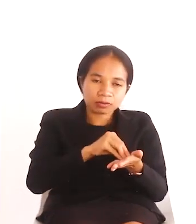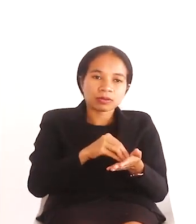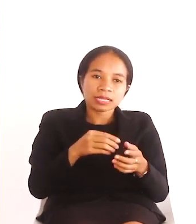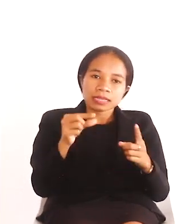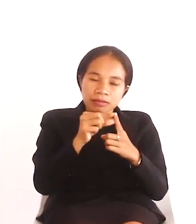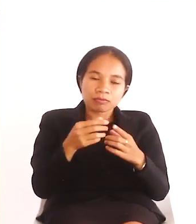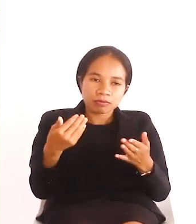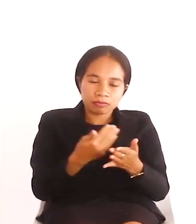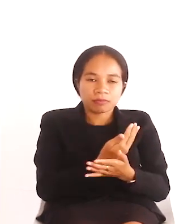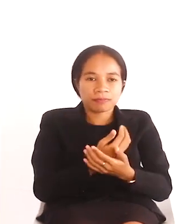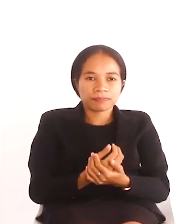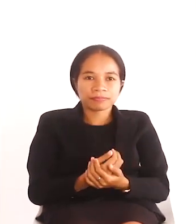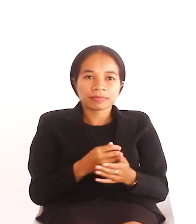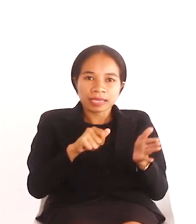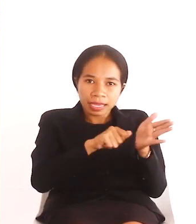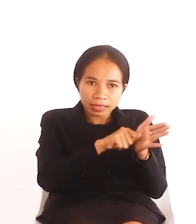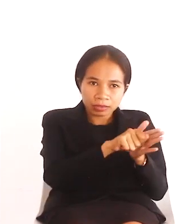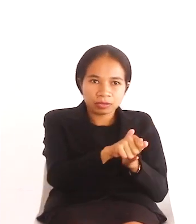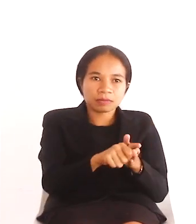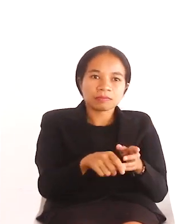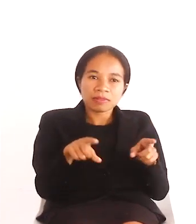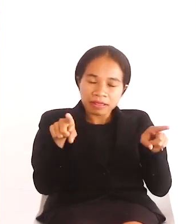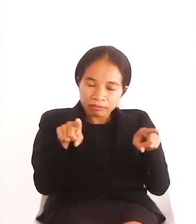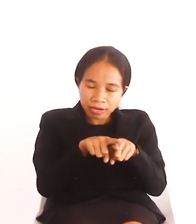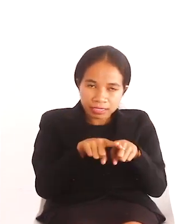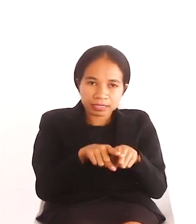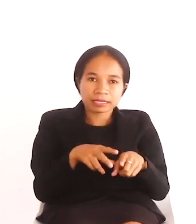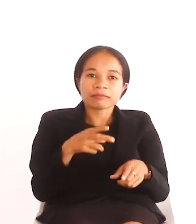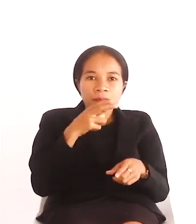liafuan. Antonimo. Liafuan hanesan ni lian